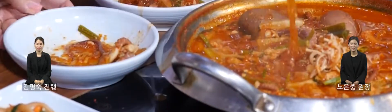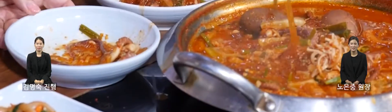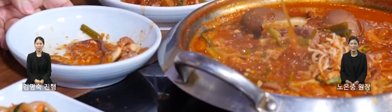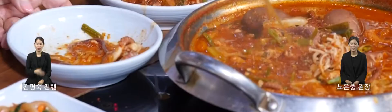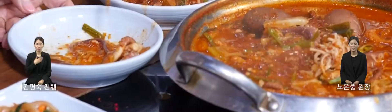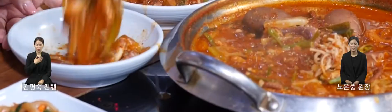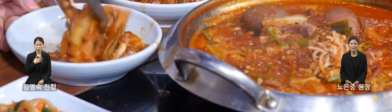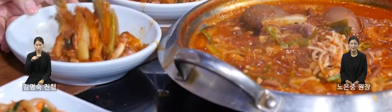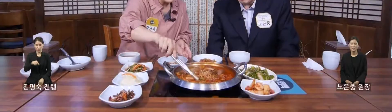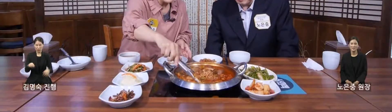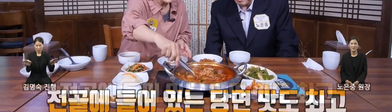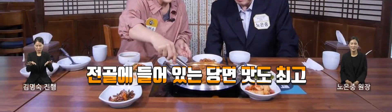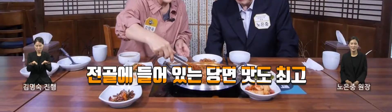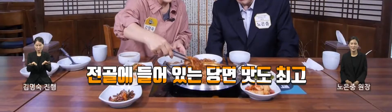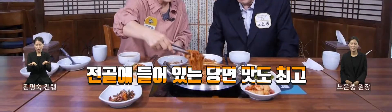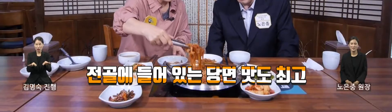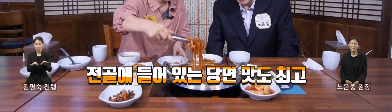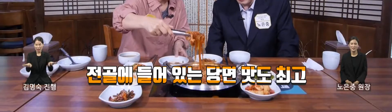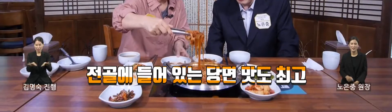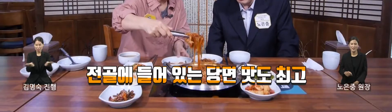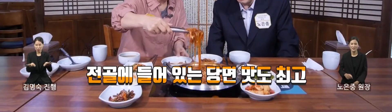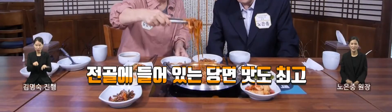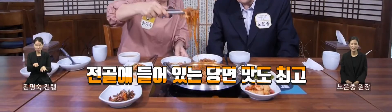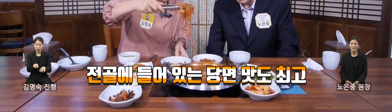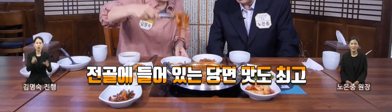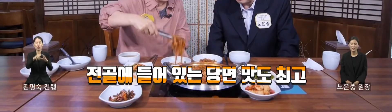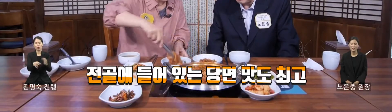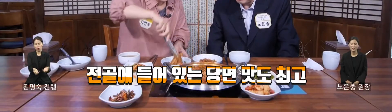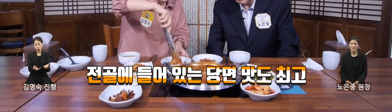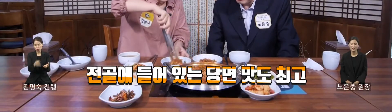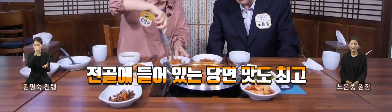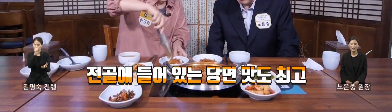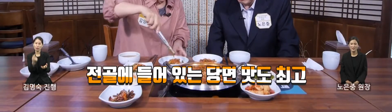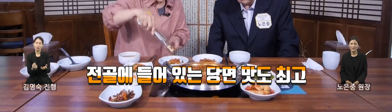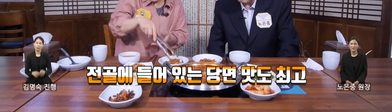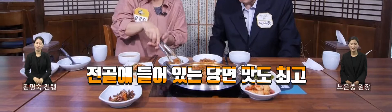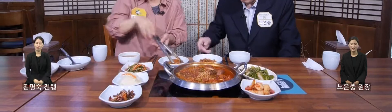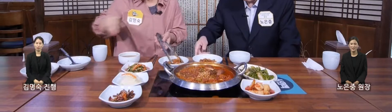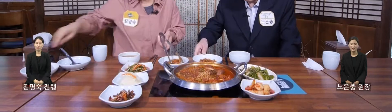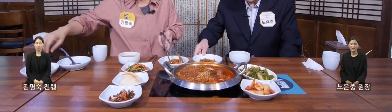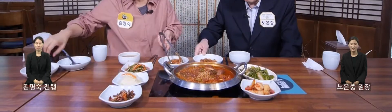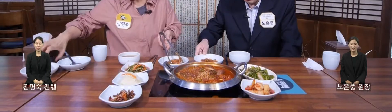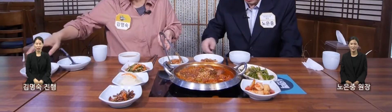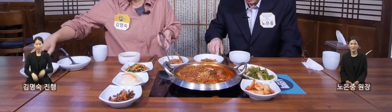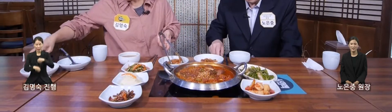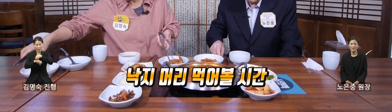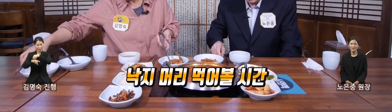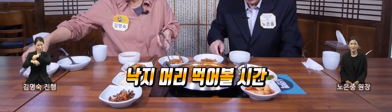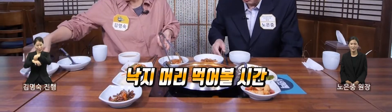저는 이제 여기에 또 당면이 네. 들어있는 것도 너무 좋고요. 이제 머리를